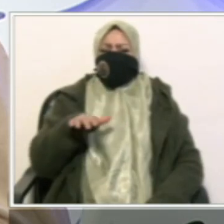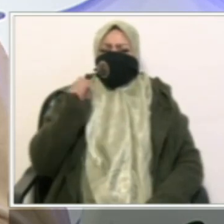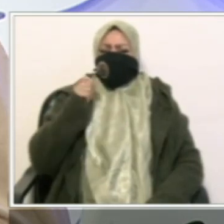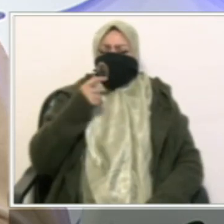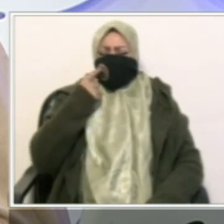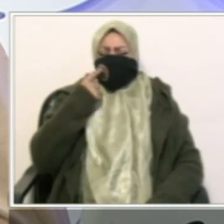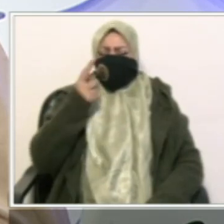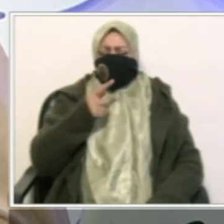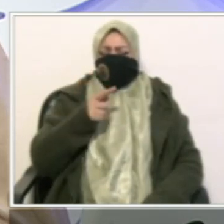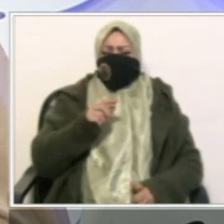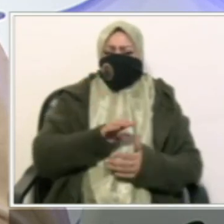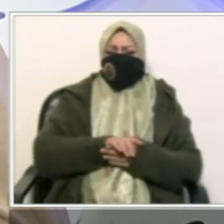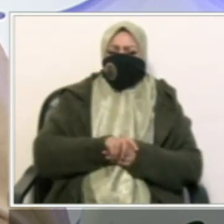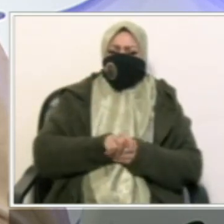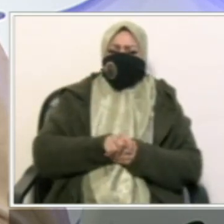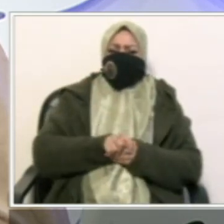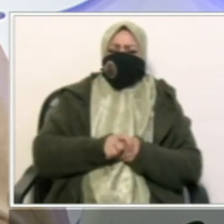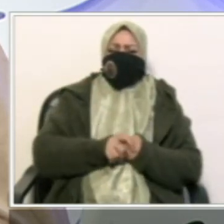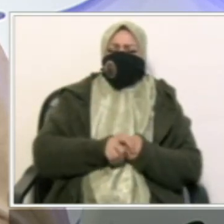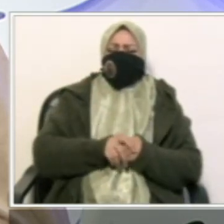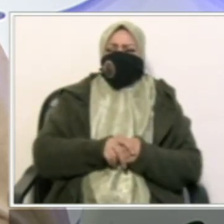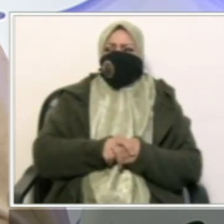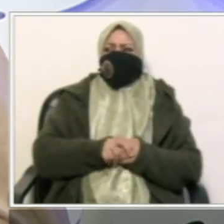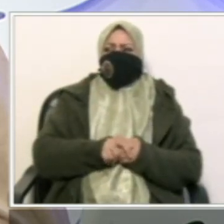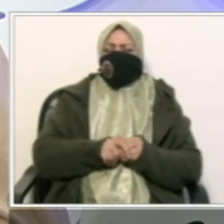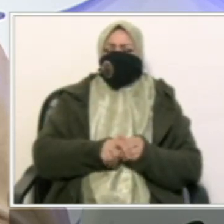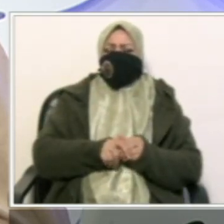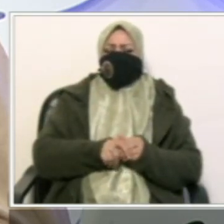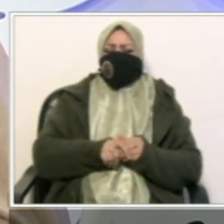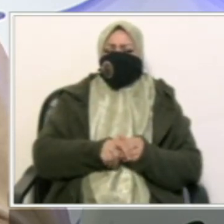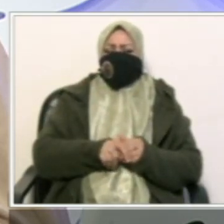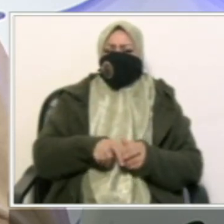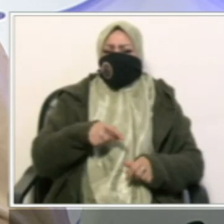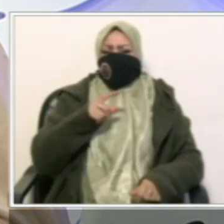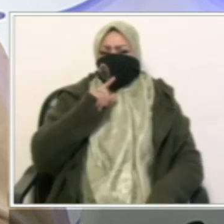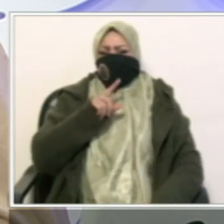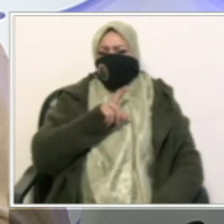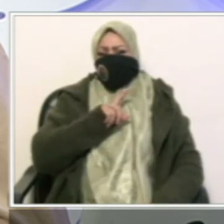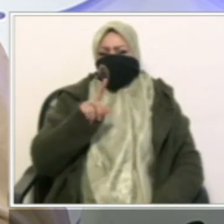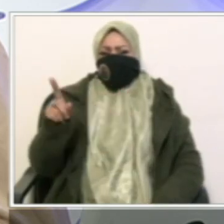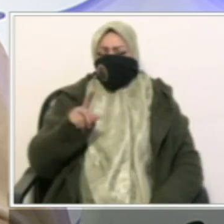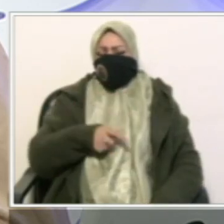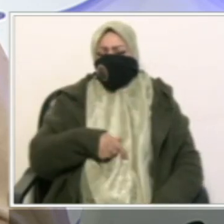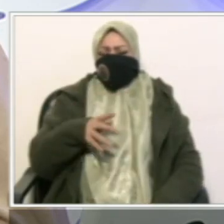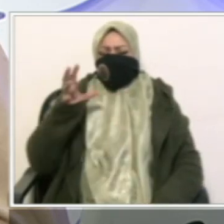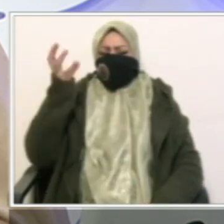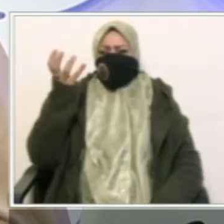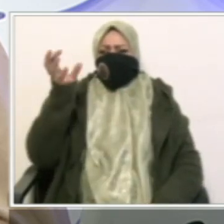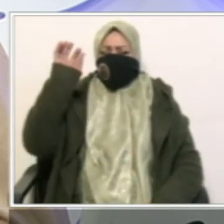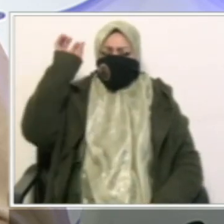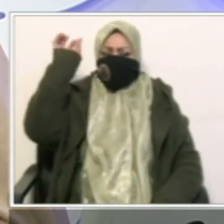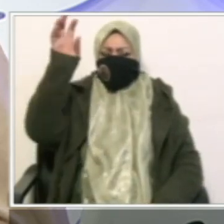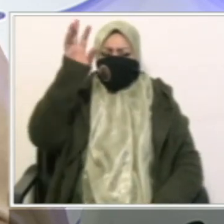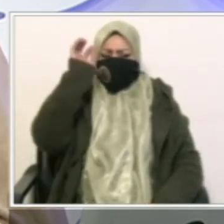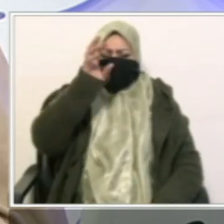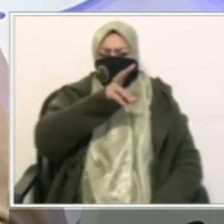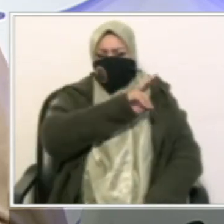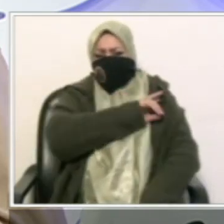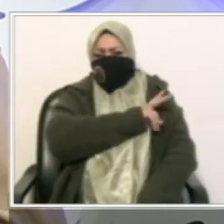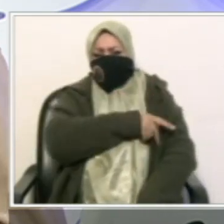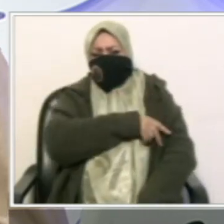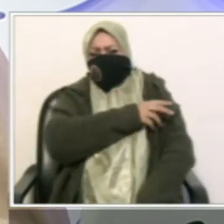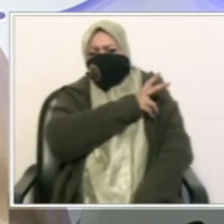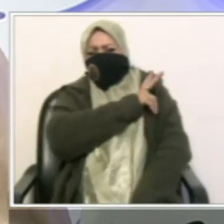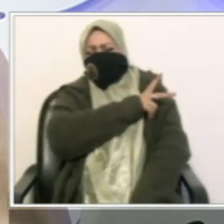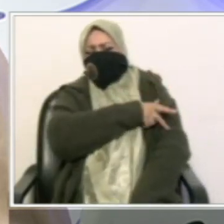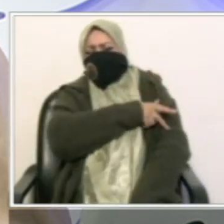قال لا لا تسمى بثورة الحجارة وهذه ثورة، يعني ينكر عليهم أنهم يدافعون عن أنفسهم